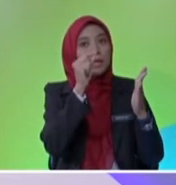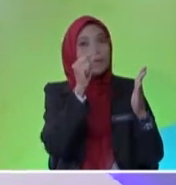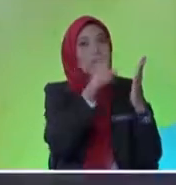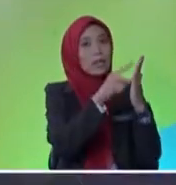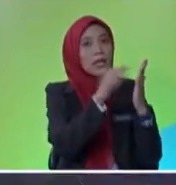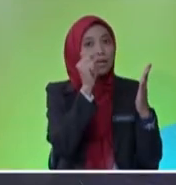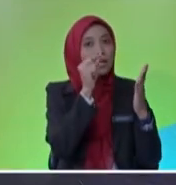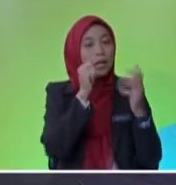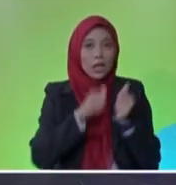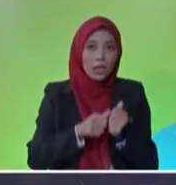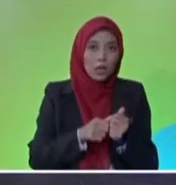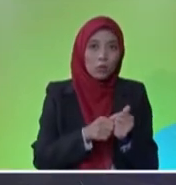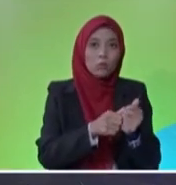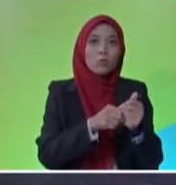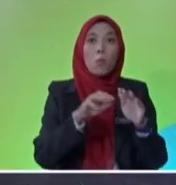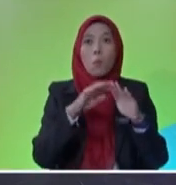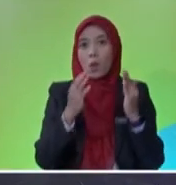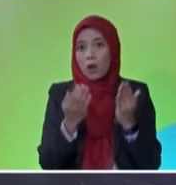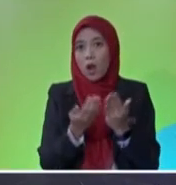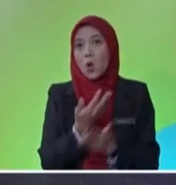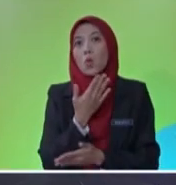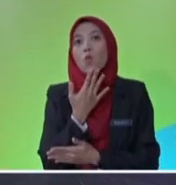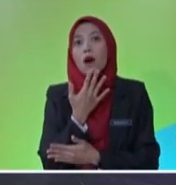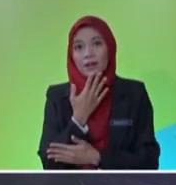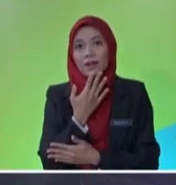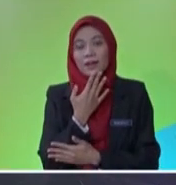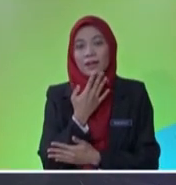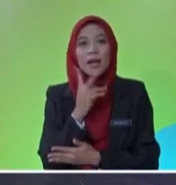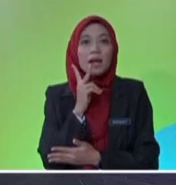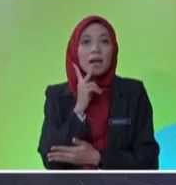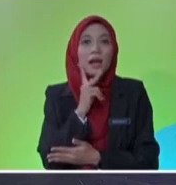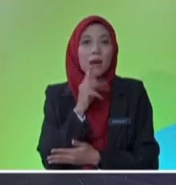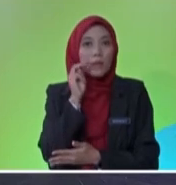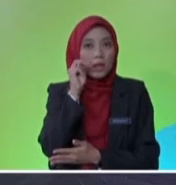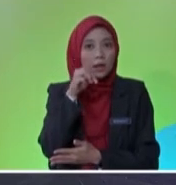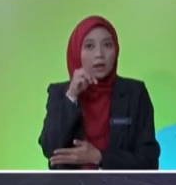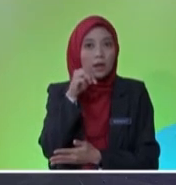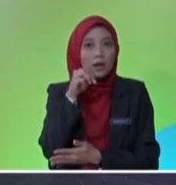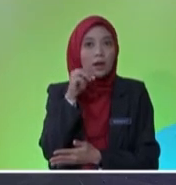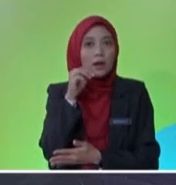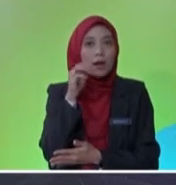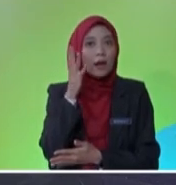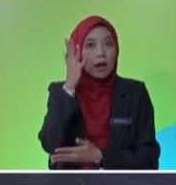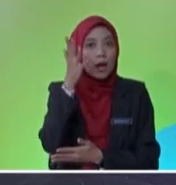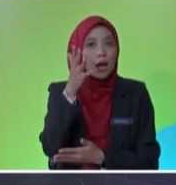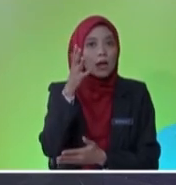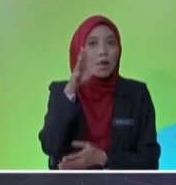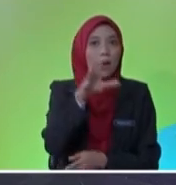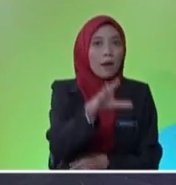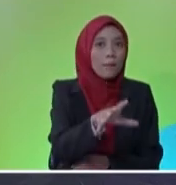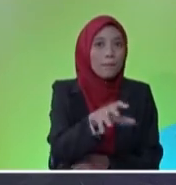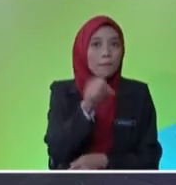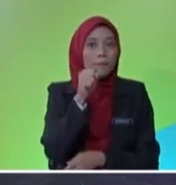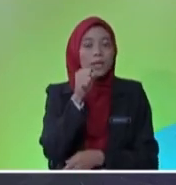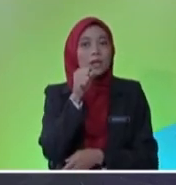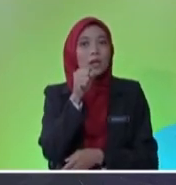Oh ya akan dipilih oleh Kak Mira disini Wow jadi Aamir akhirnya ambil bola warnet